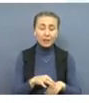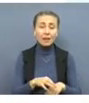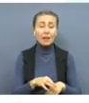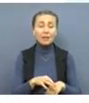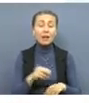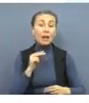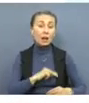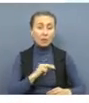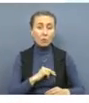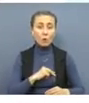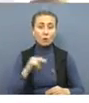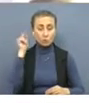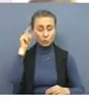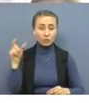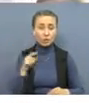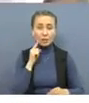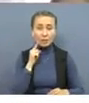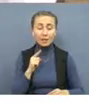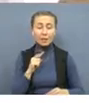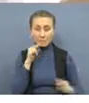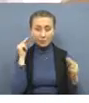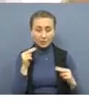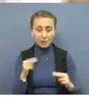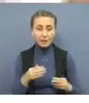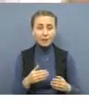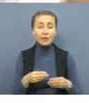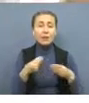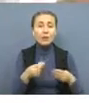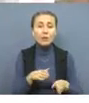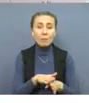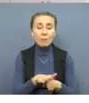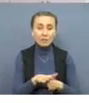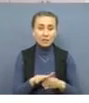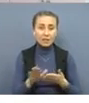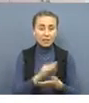работа. Студенческая молодежь также признательна за выделение дополнительных грантов.